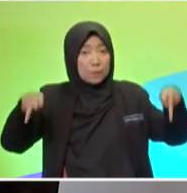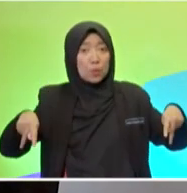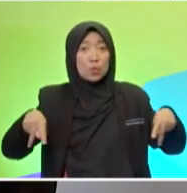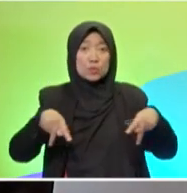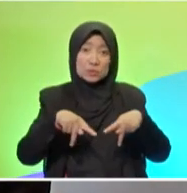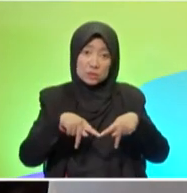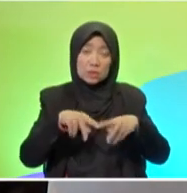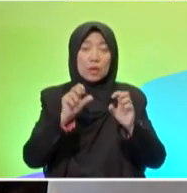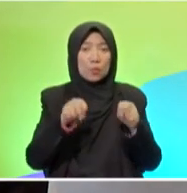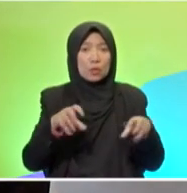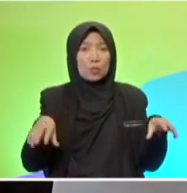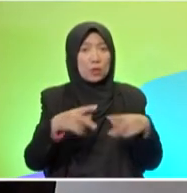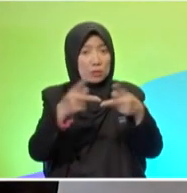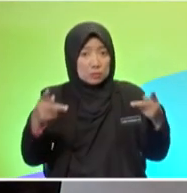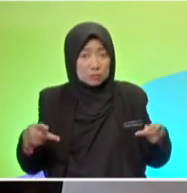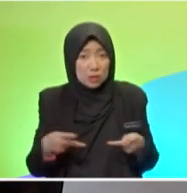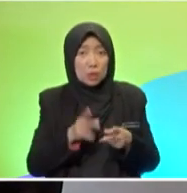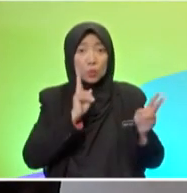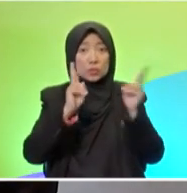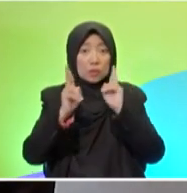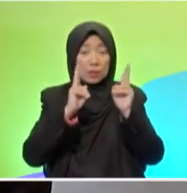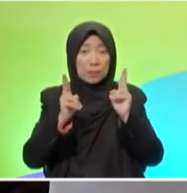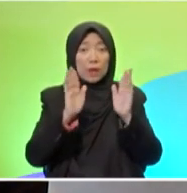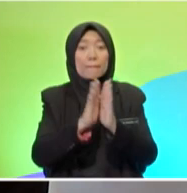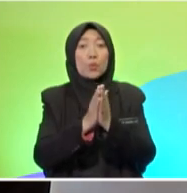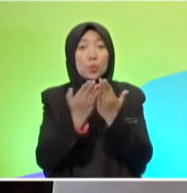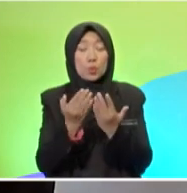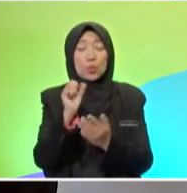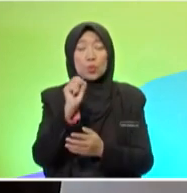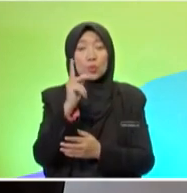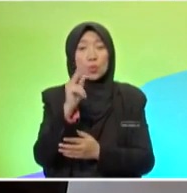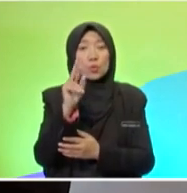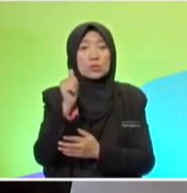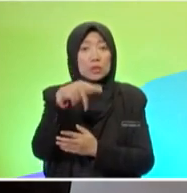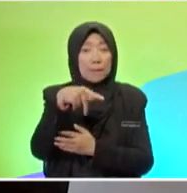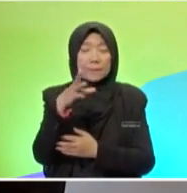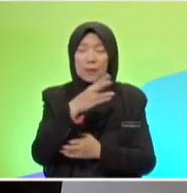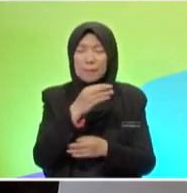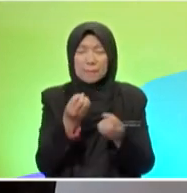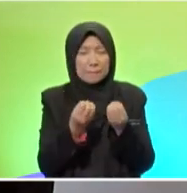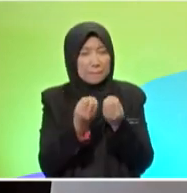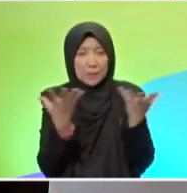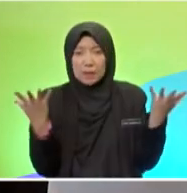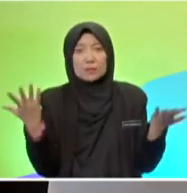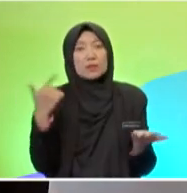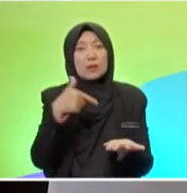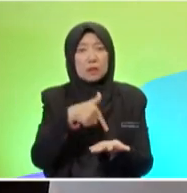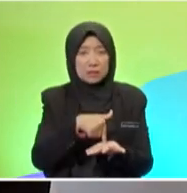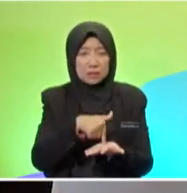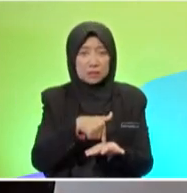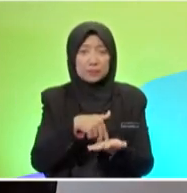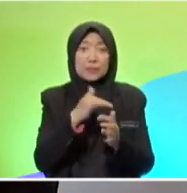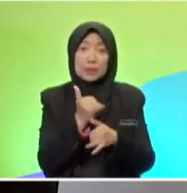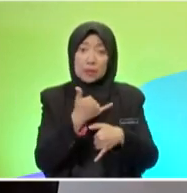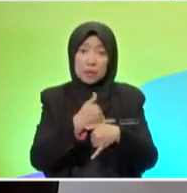ucapan mereka boleh membuat buku scrib dan banyak lagi Sebenarnya karya kreatif ini adalah salah satu